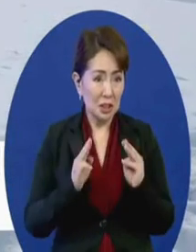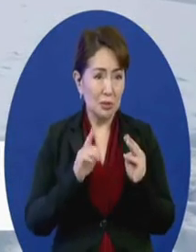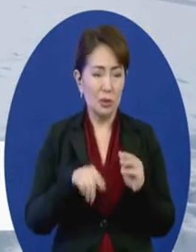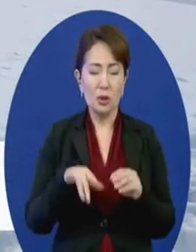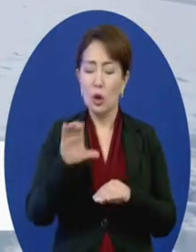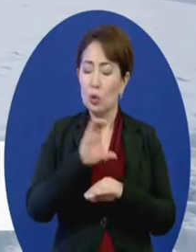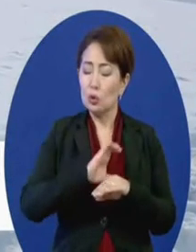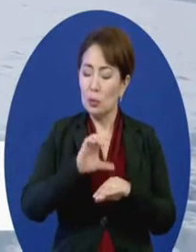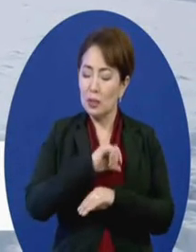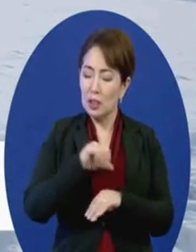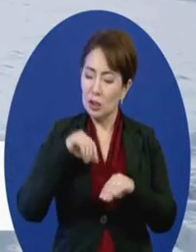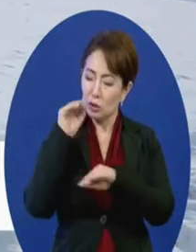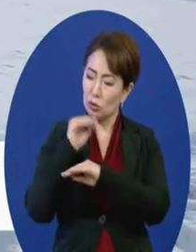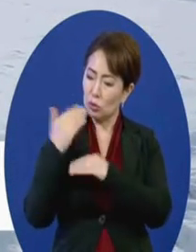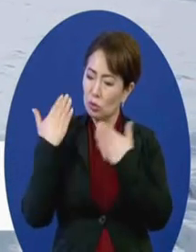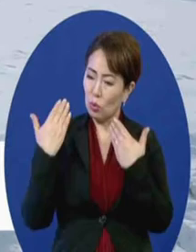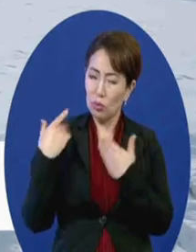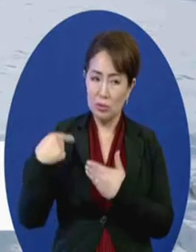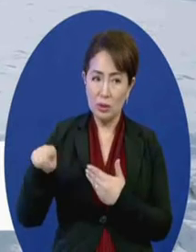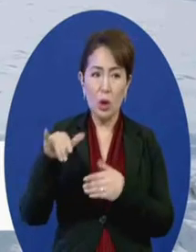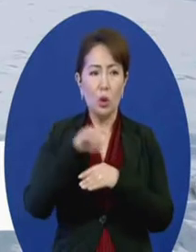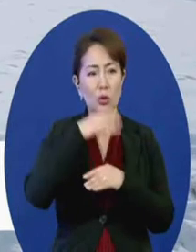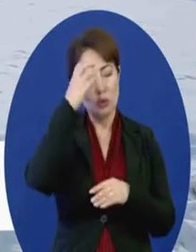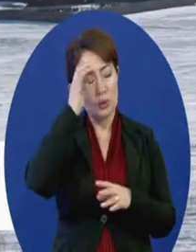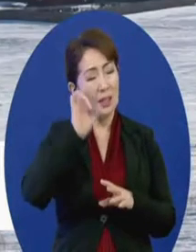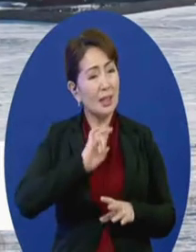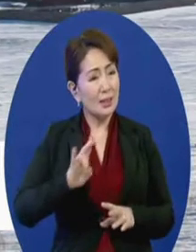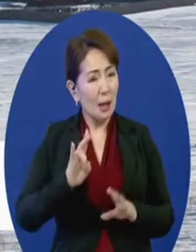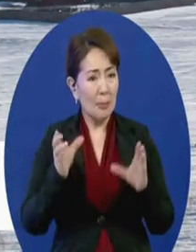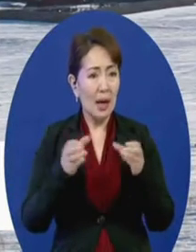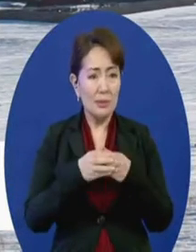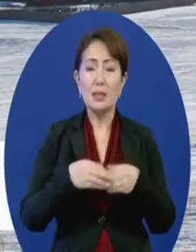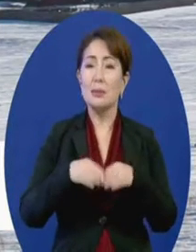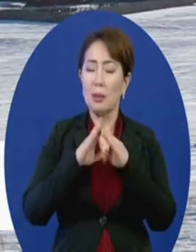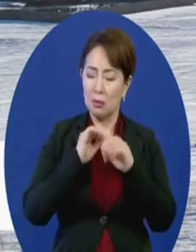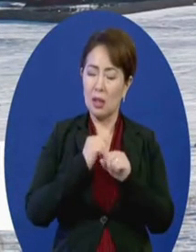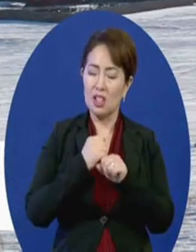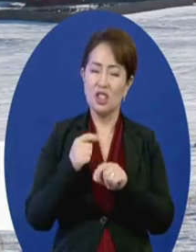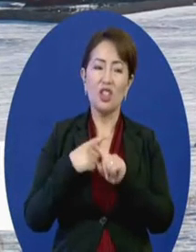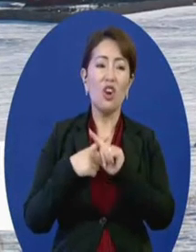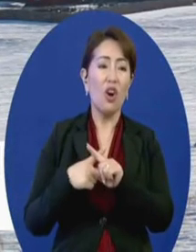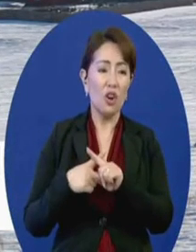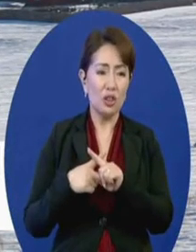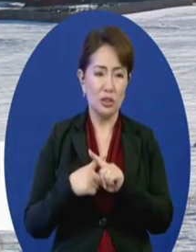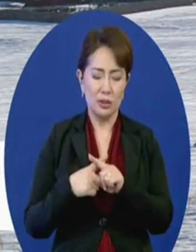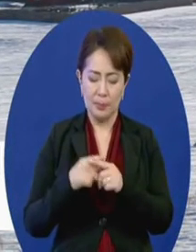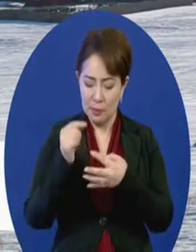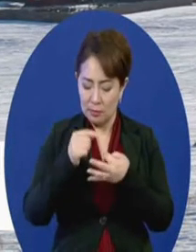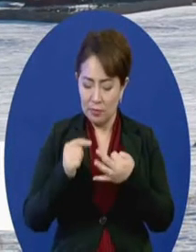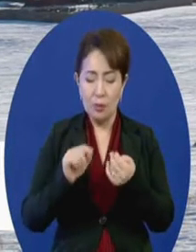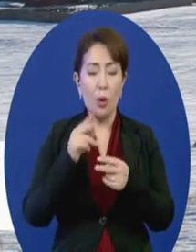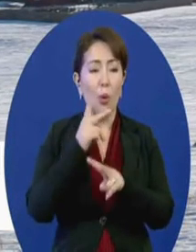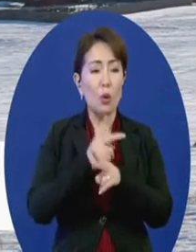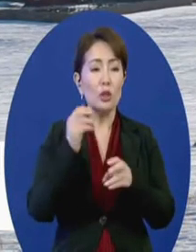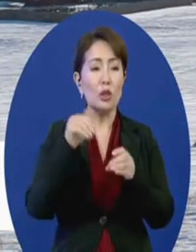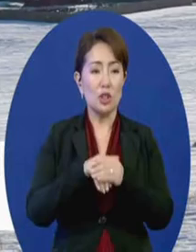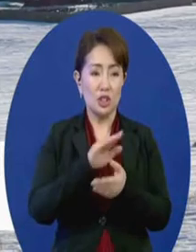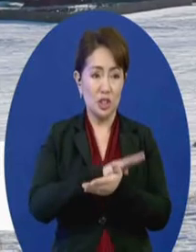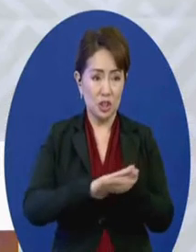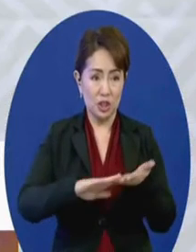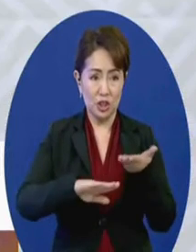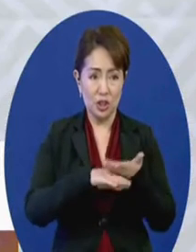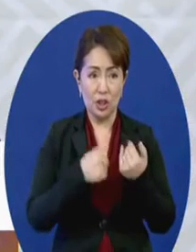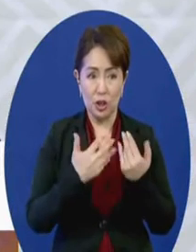Мөн сумын иргэдийн төлөөлөгчдийн хуралд аливаа улс төрийн намын бүлэг эвсэл байгуулж ажиллахыг хориглосон гэд олон шинжилэл хуульд багтсан